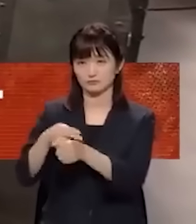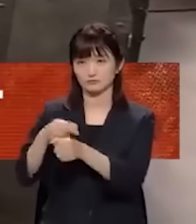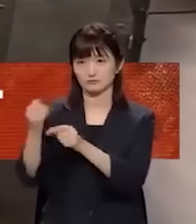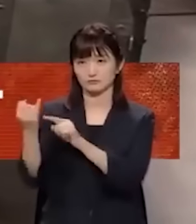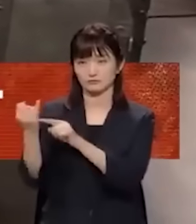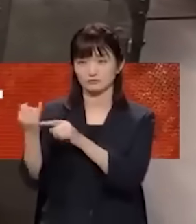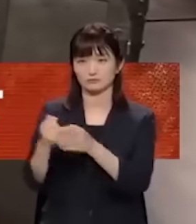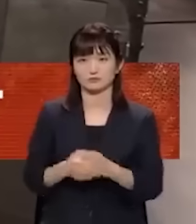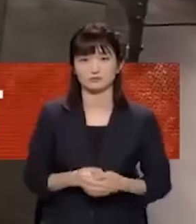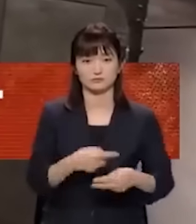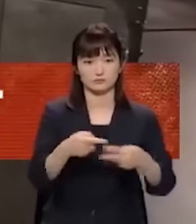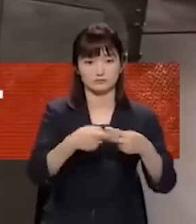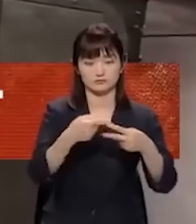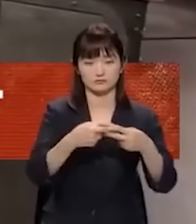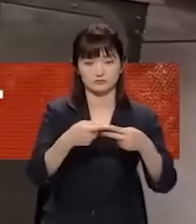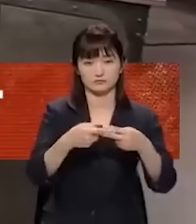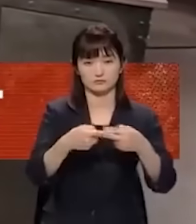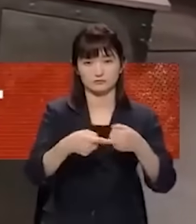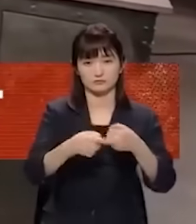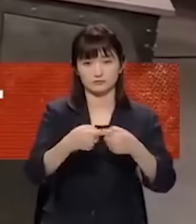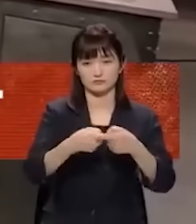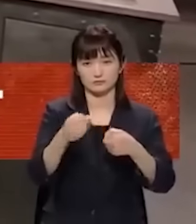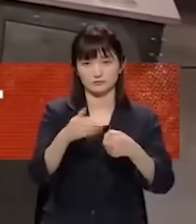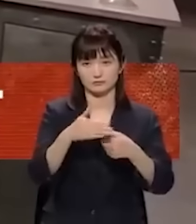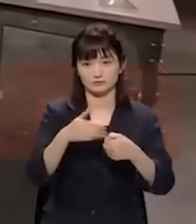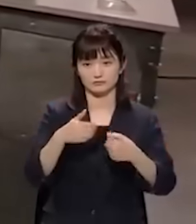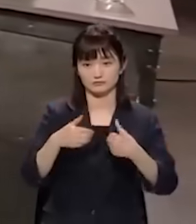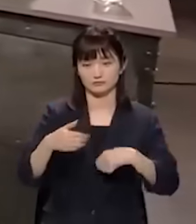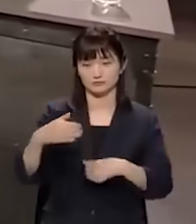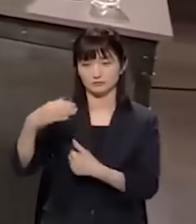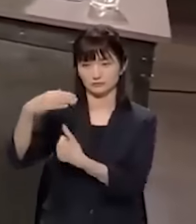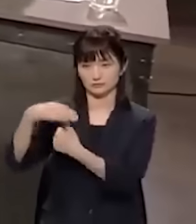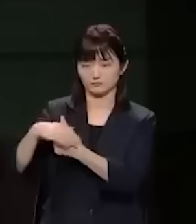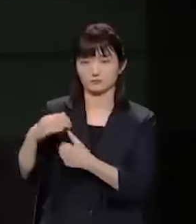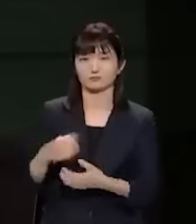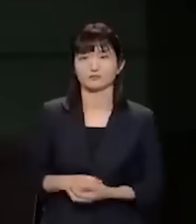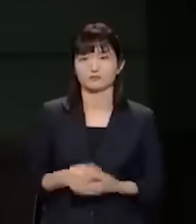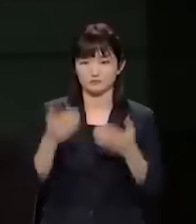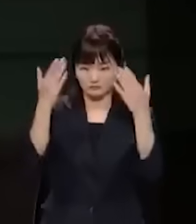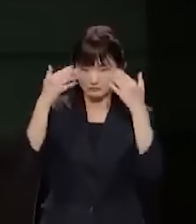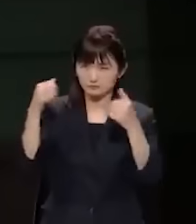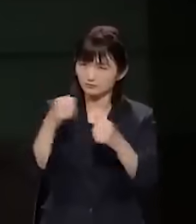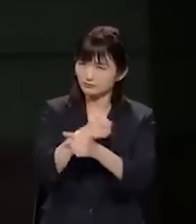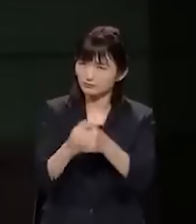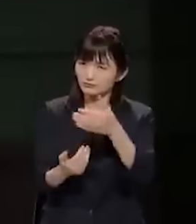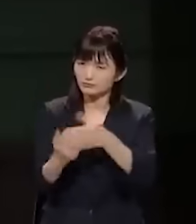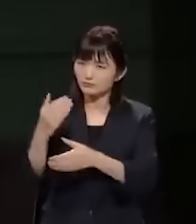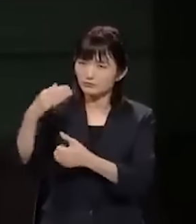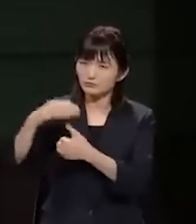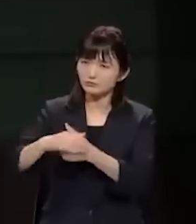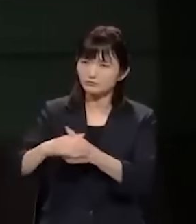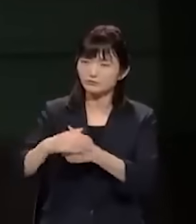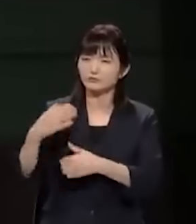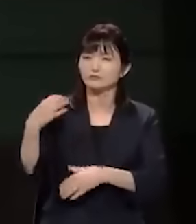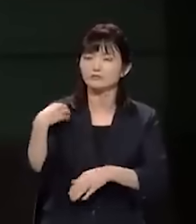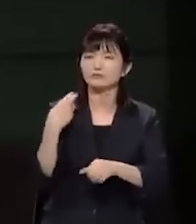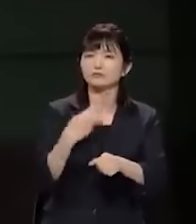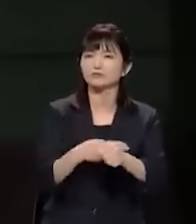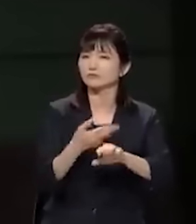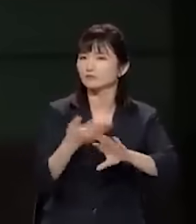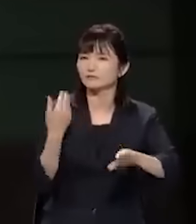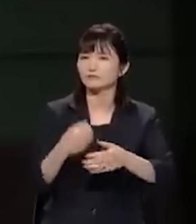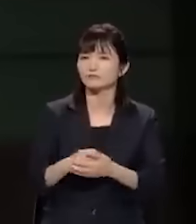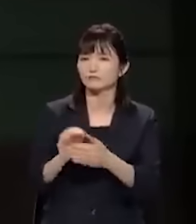주작가의 자녀를 맡아 왔다고 합니다 그런데 이번에 언급된 그 학폭 사건 그 사건을 맡을 당시에 담임은 다른 사람이었는데